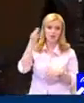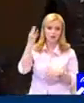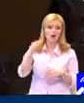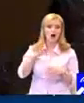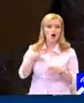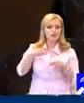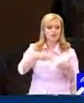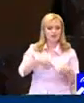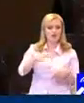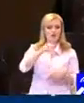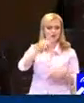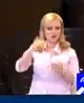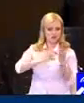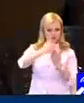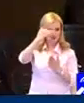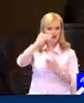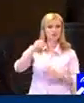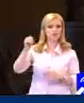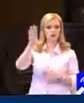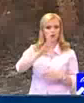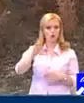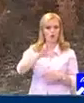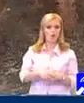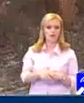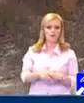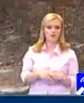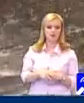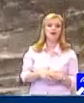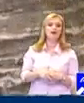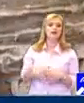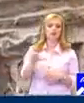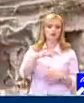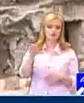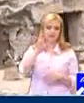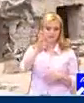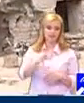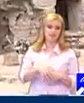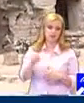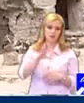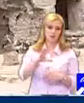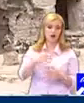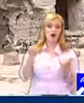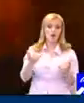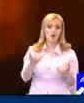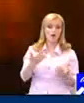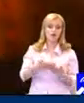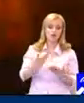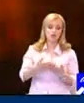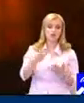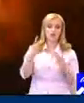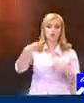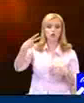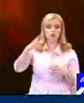înalt din domeniul turismului din Uniunea Europeană, Comunitatea Statelor Independente și alte state. În prezent, circa 20